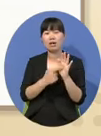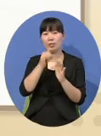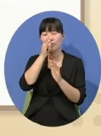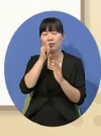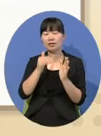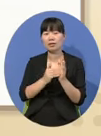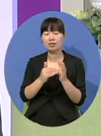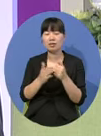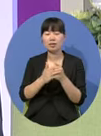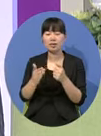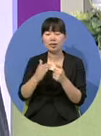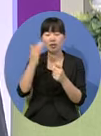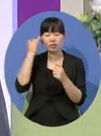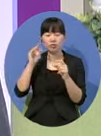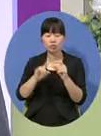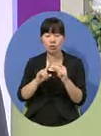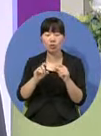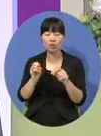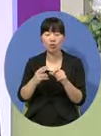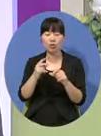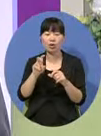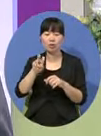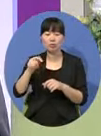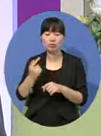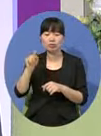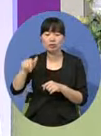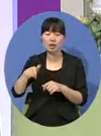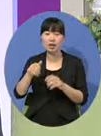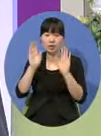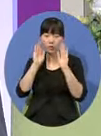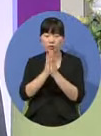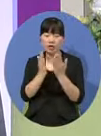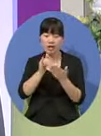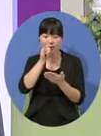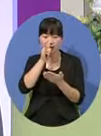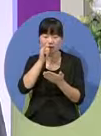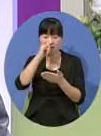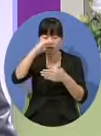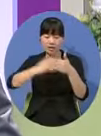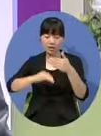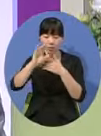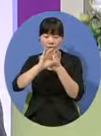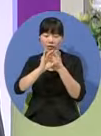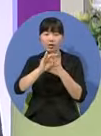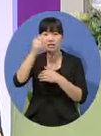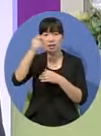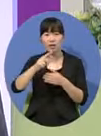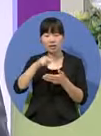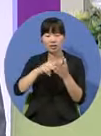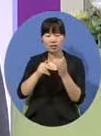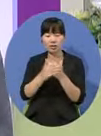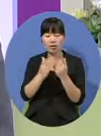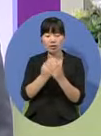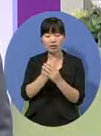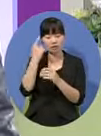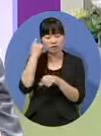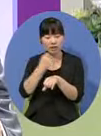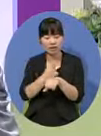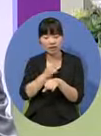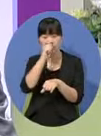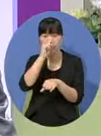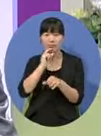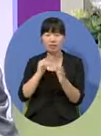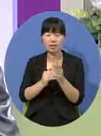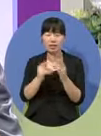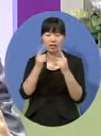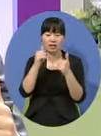가장 높거든요. 그래서 국어 교과서나 문학 교과서에 있는 그 작품들은 뭐 여러 번 읽어서 완전히 숙지를 하는 게 좋습니다. 네. 수능 문제